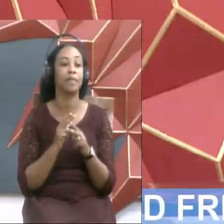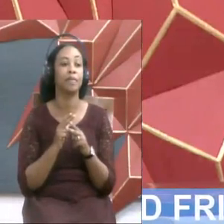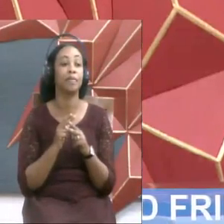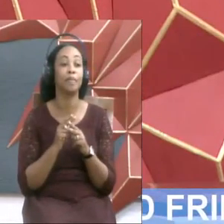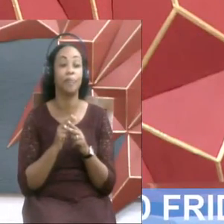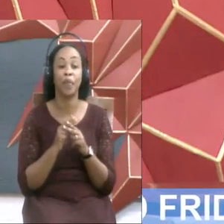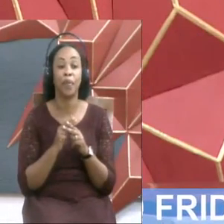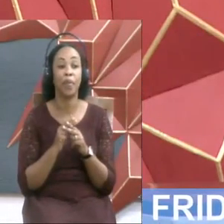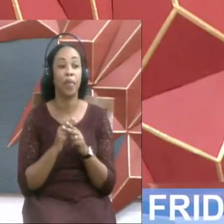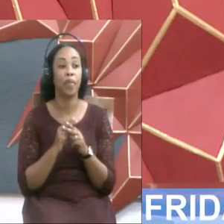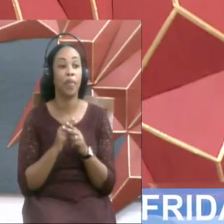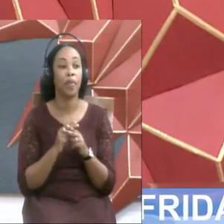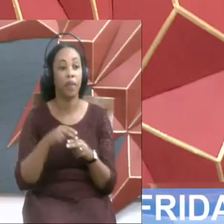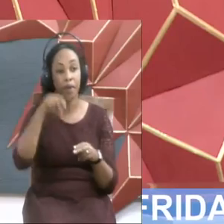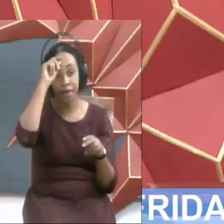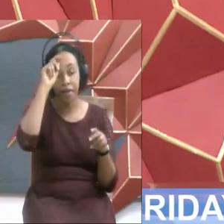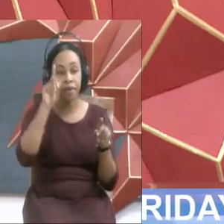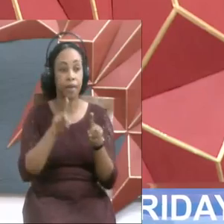Midoura.